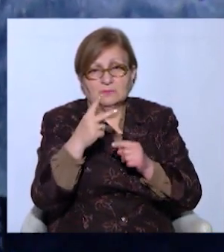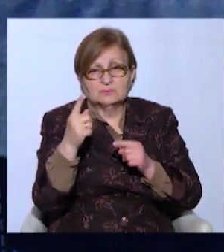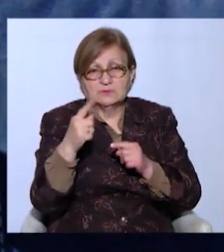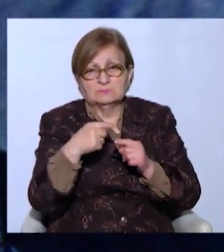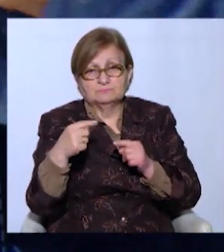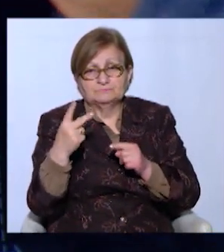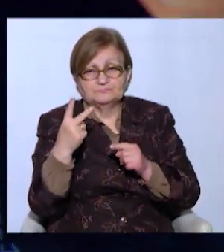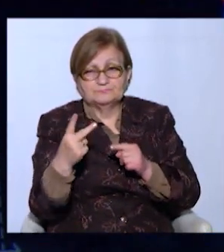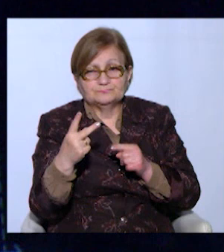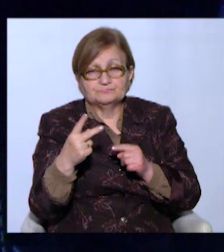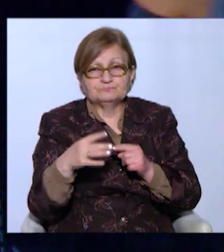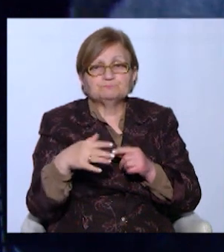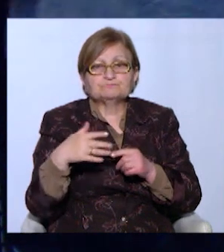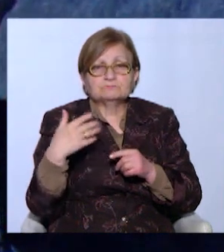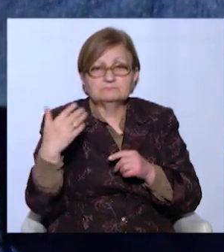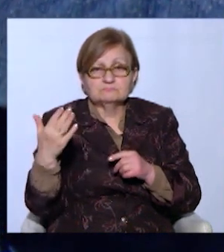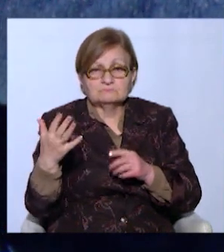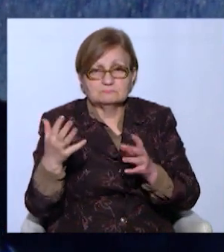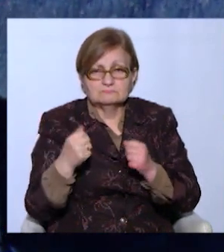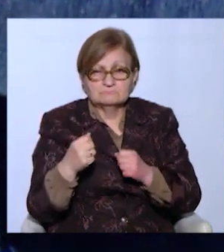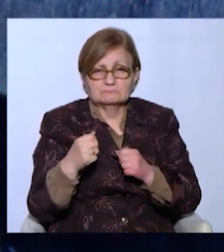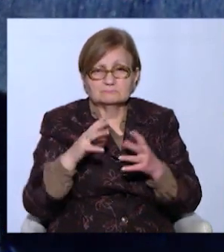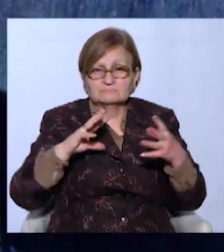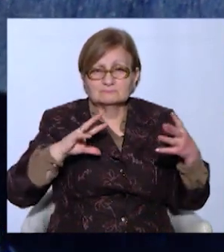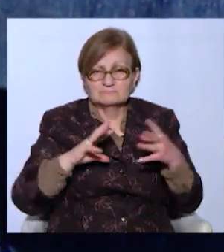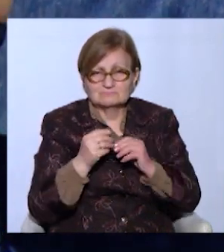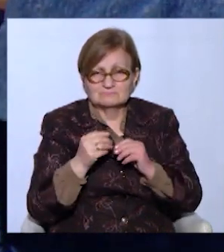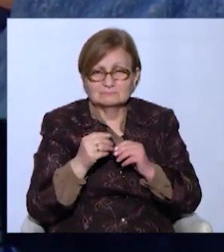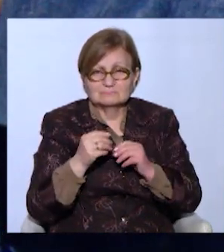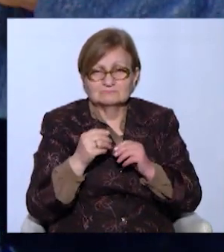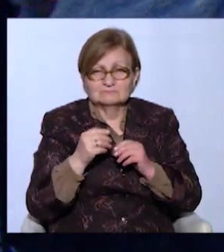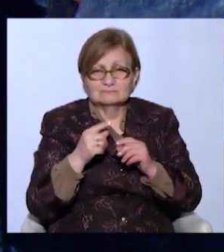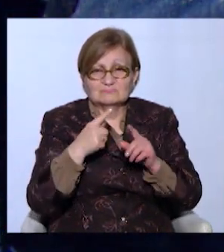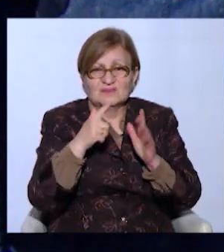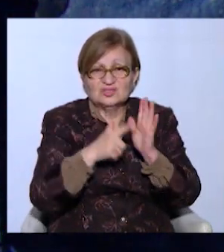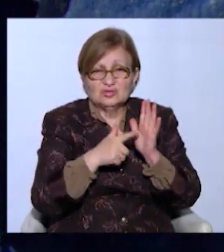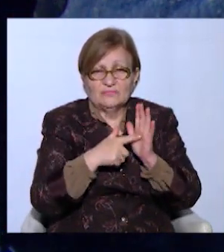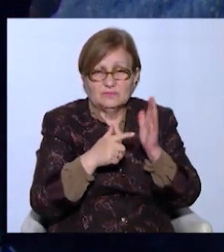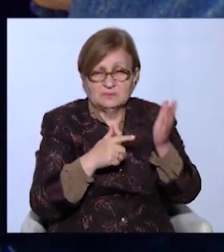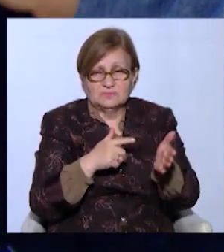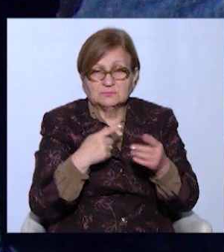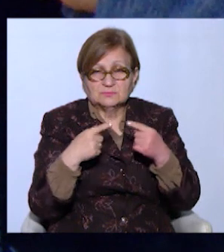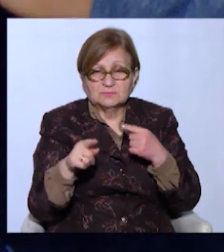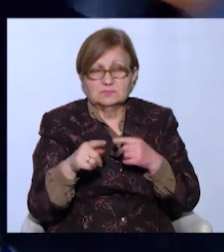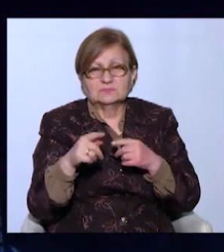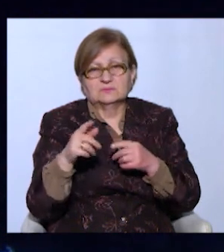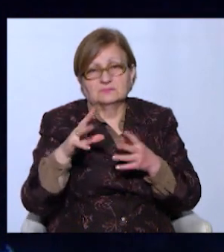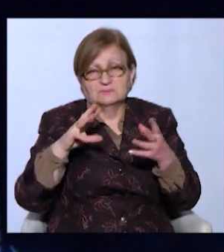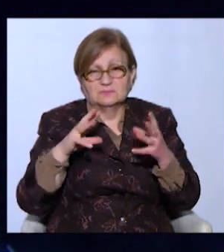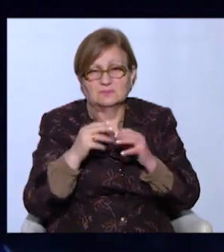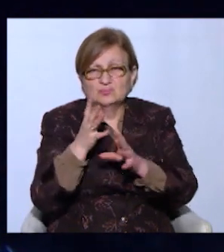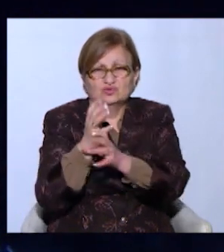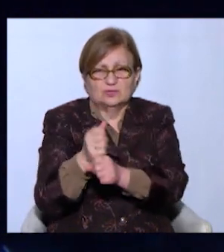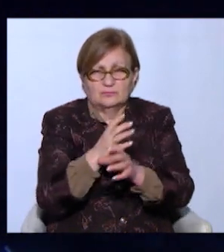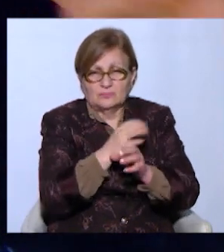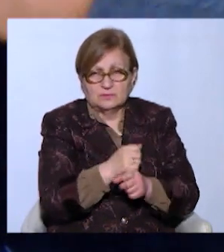2X-ი, მარჯვნივ კი მიიღება ჯამი, სხვაობა 7 სტოლია, ჯამი 33. შევკვეცოთ ეს